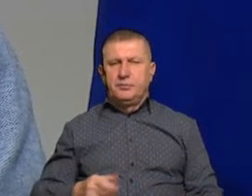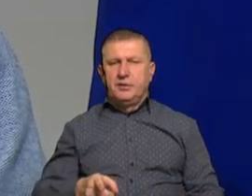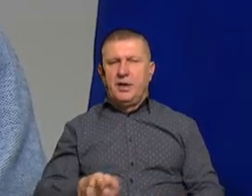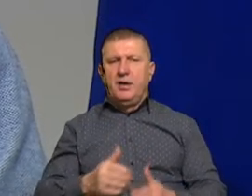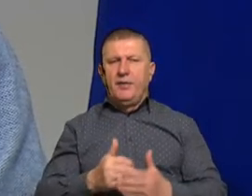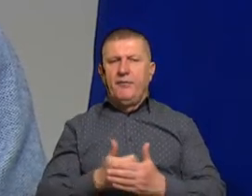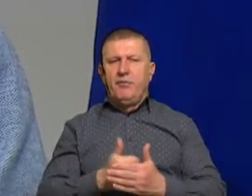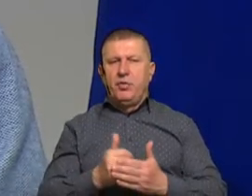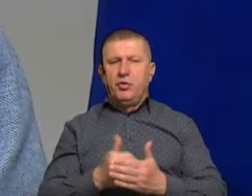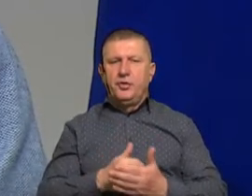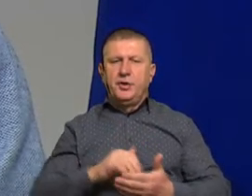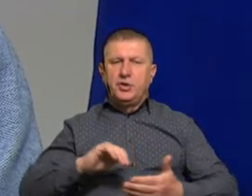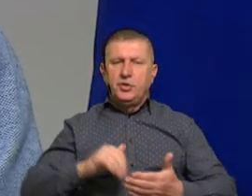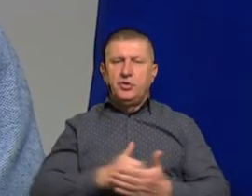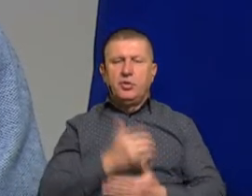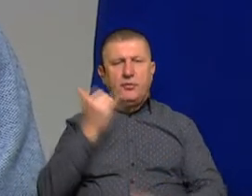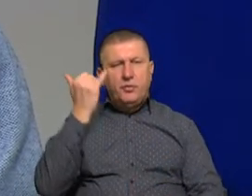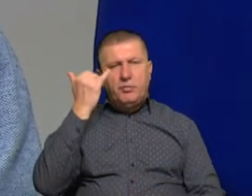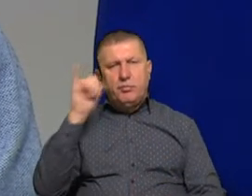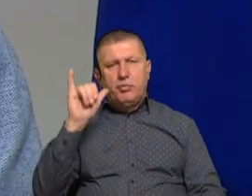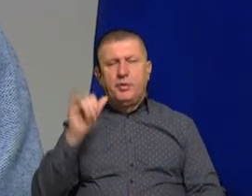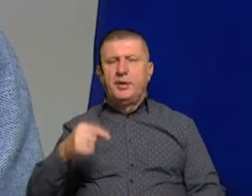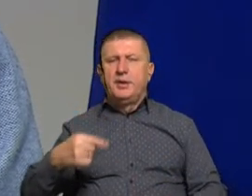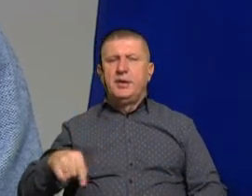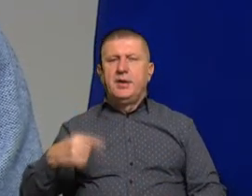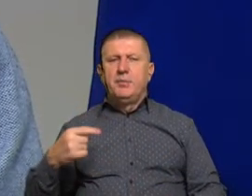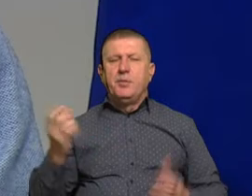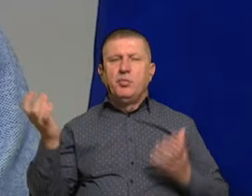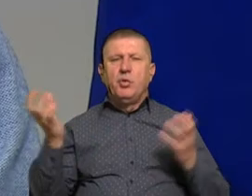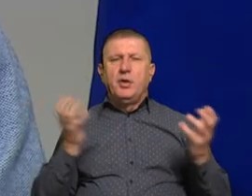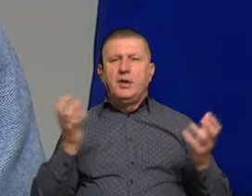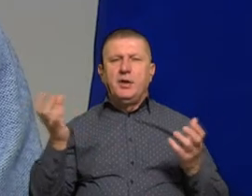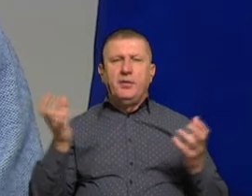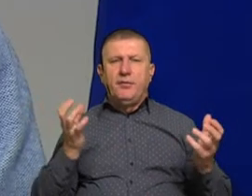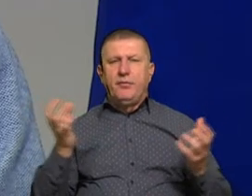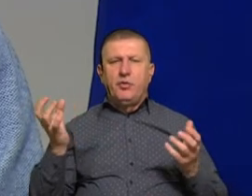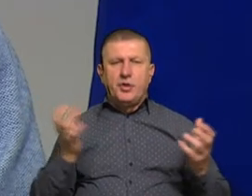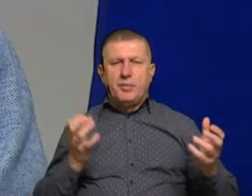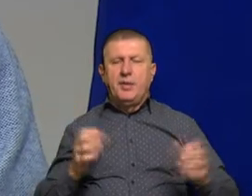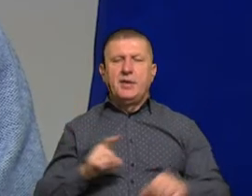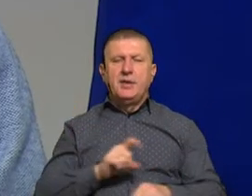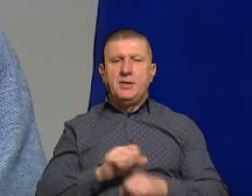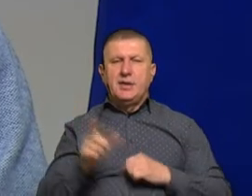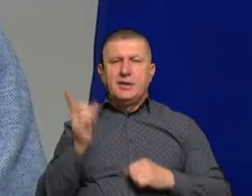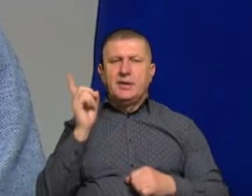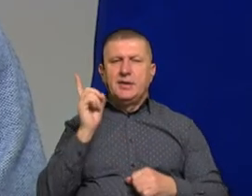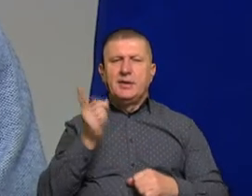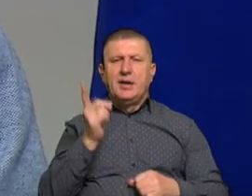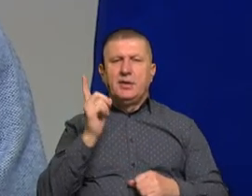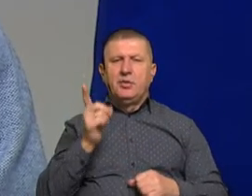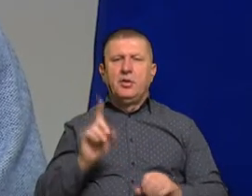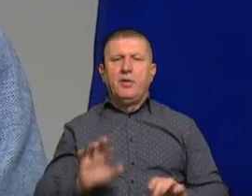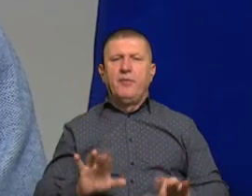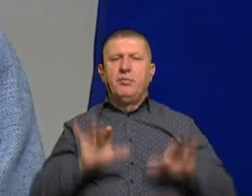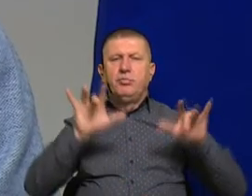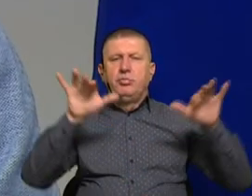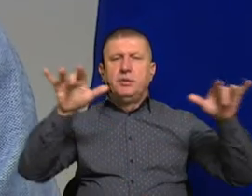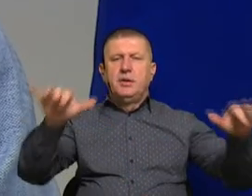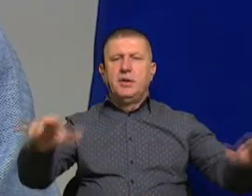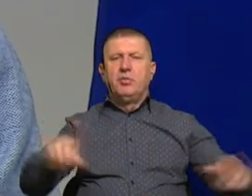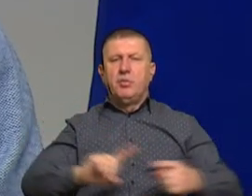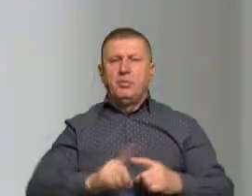znowu, błąd w informowaniu. Nie było informacji żadnej, że jest zagrożenie. Dopiero to wypłynęło dosłownie po jakimś